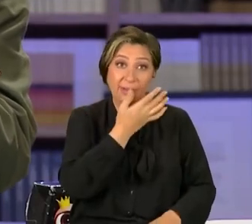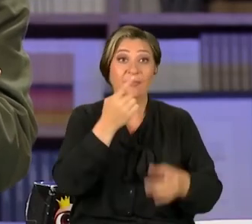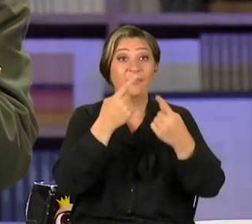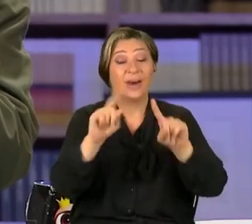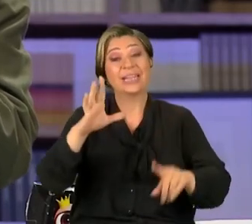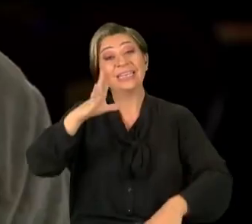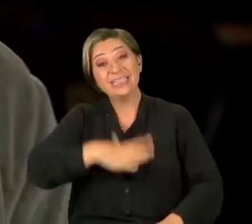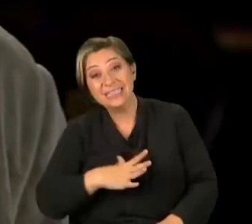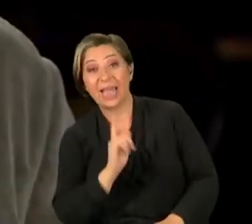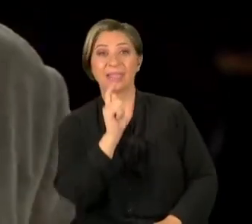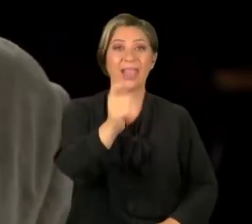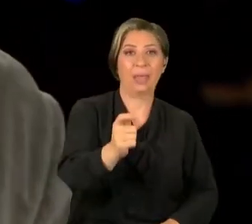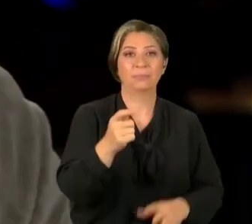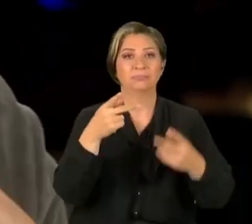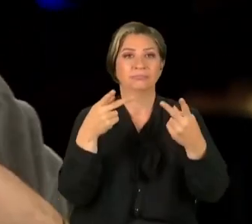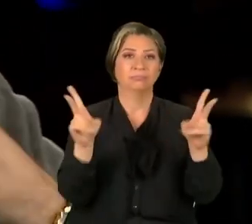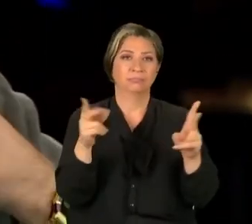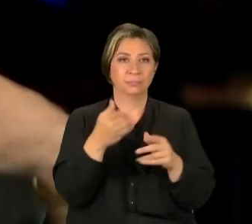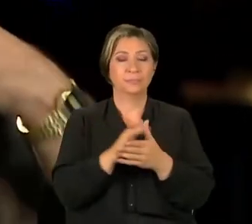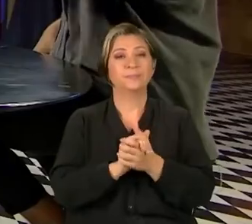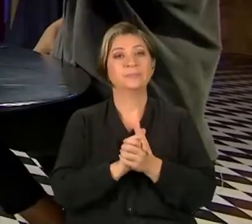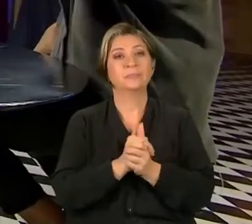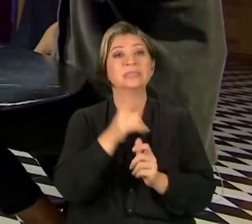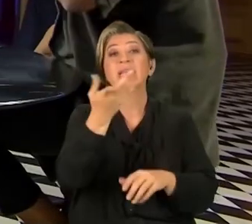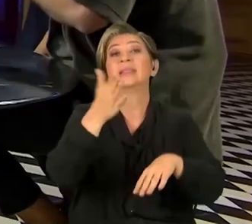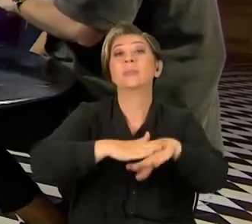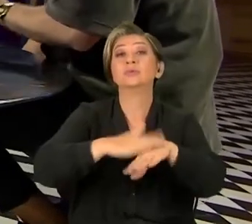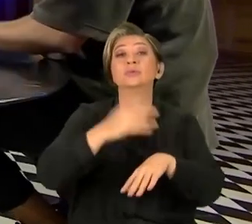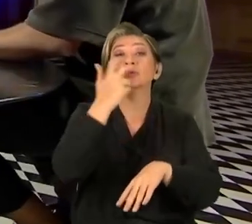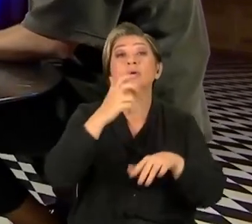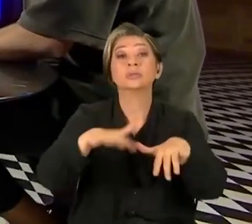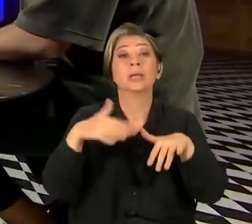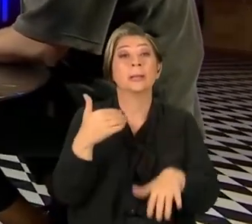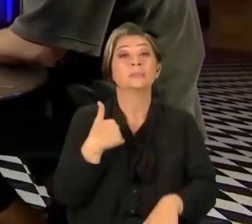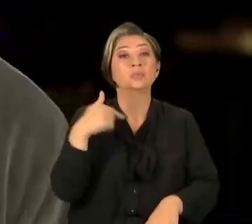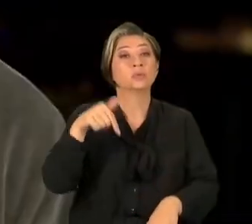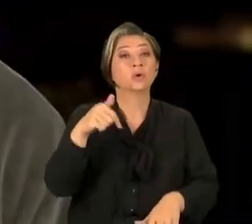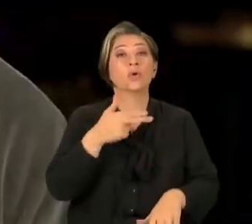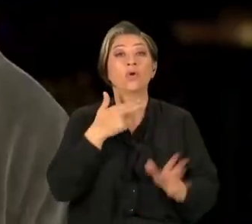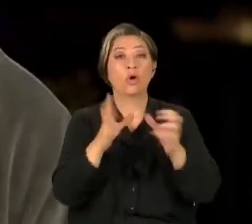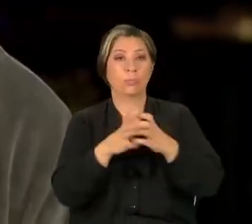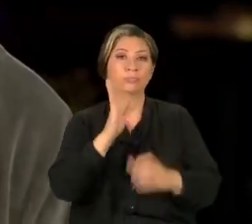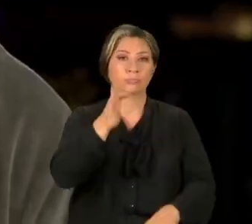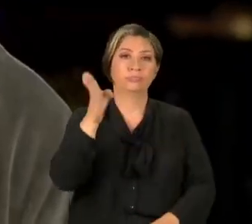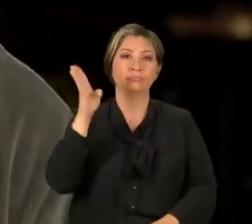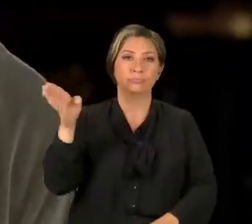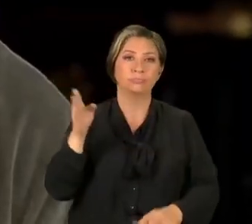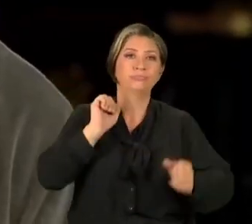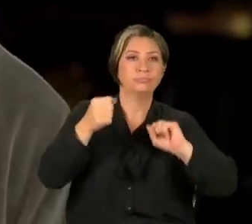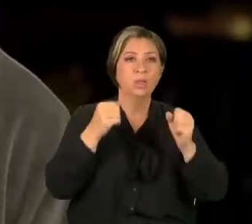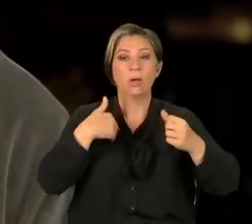talebi Aslında karşılıklar Peki sen ne yapıyorsun konserlerinde sana soruyorum Biz şu anda kulüplere çıkıyoruz